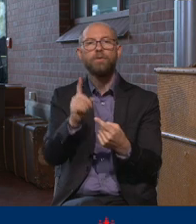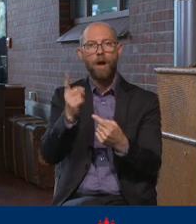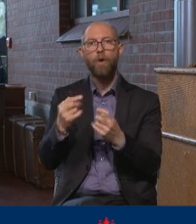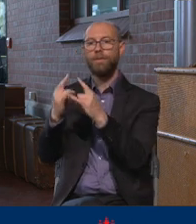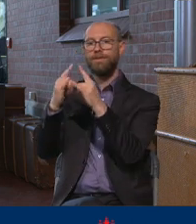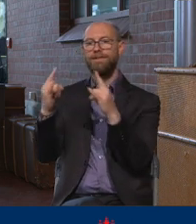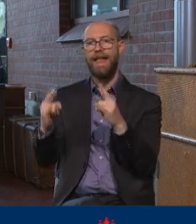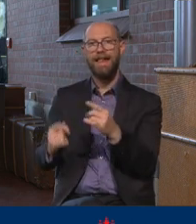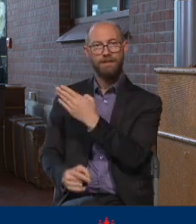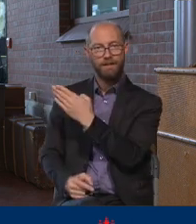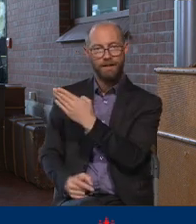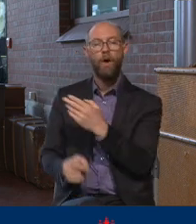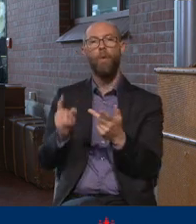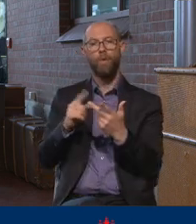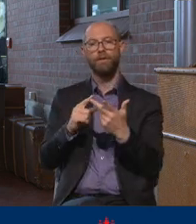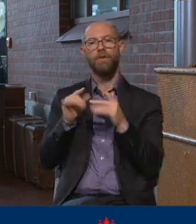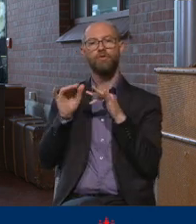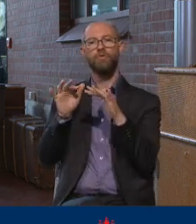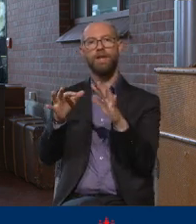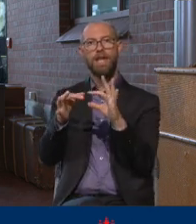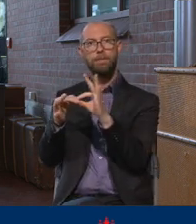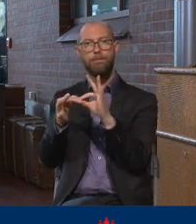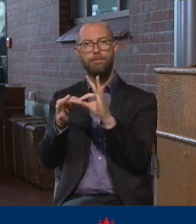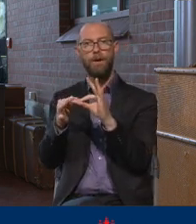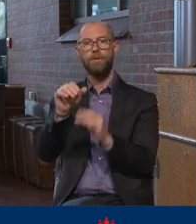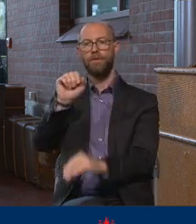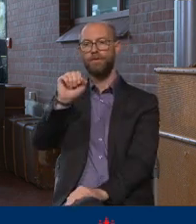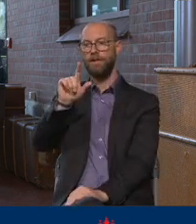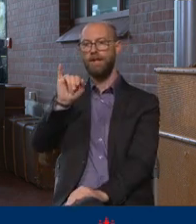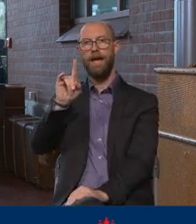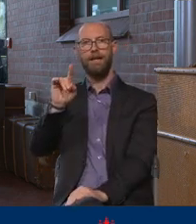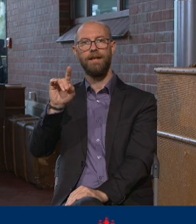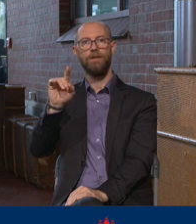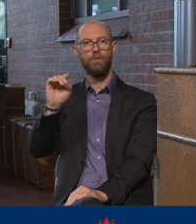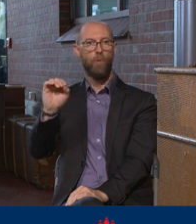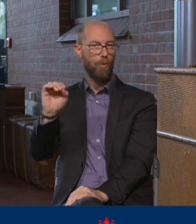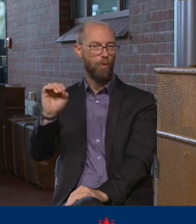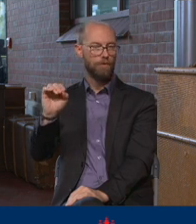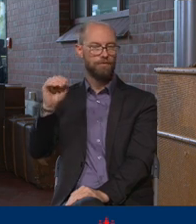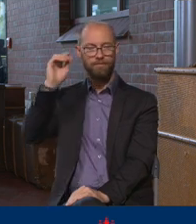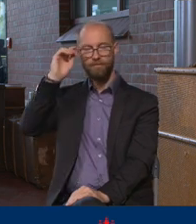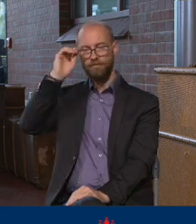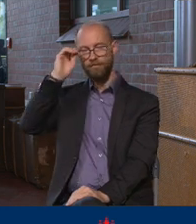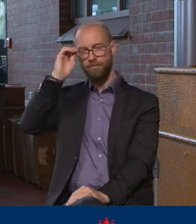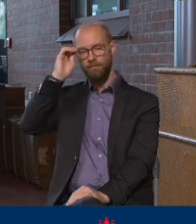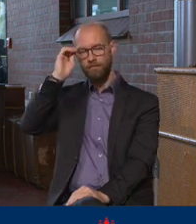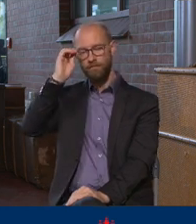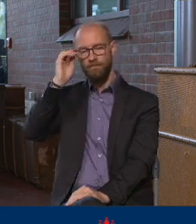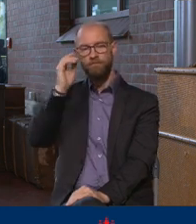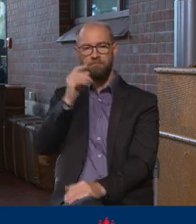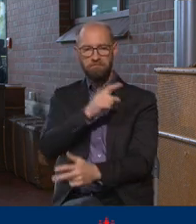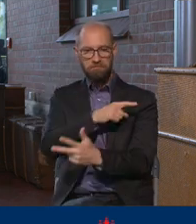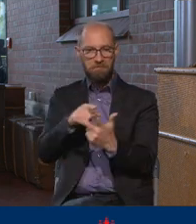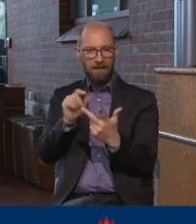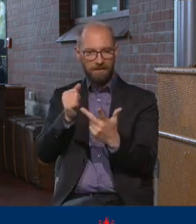zelt als auch über den stream das heißt auch über das leid das heißt wer immer eine frage stellen möchte